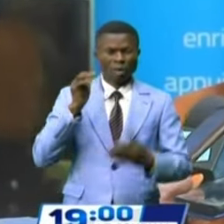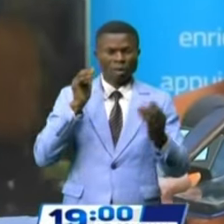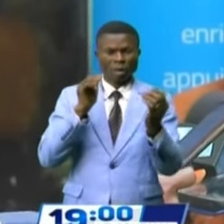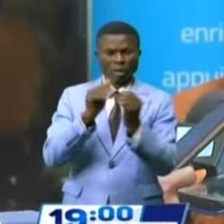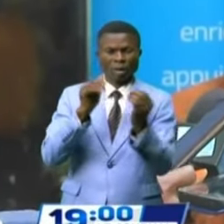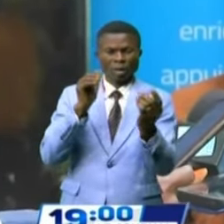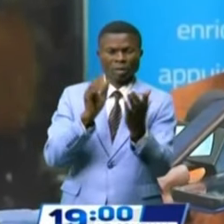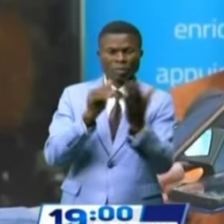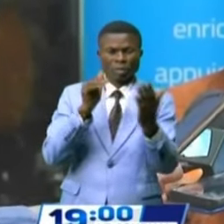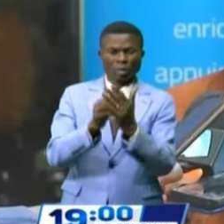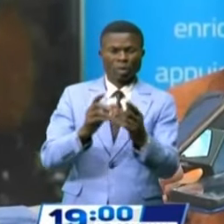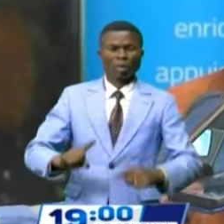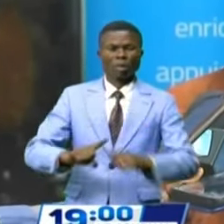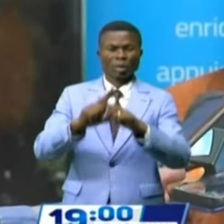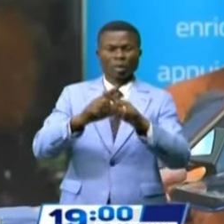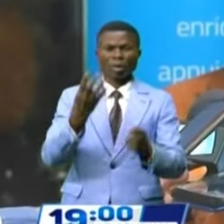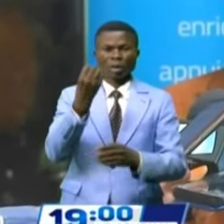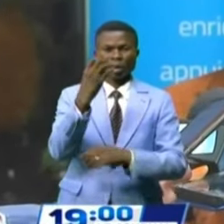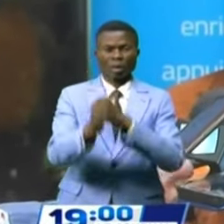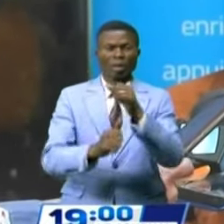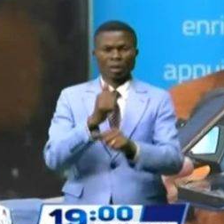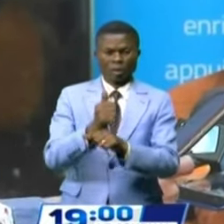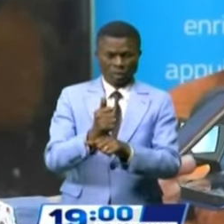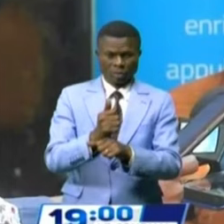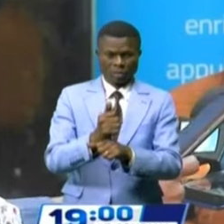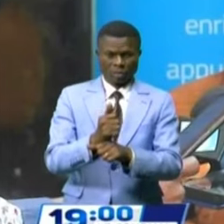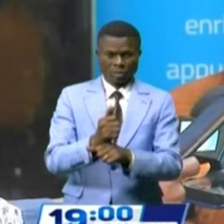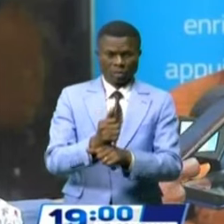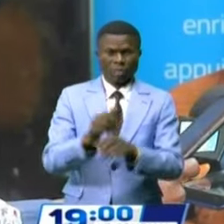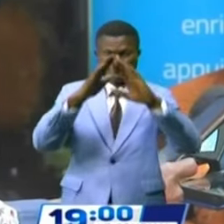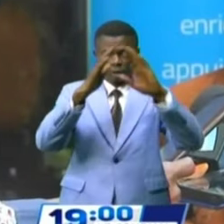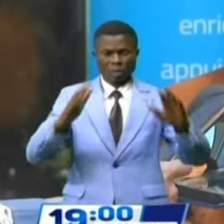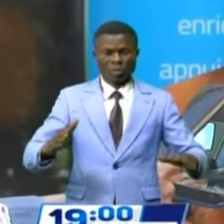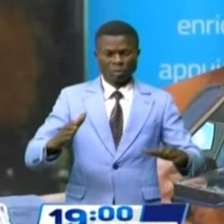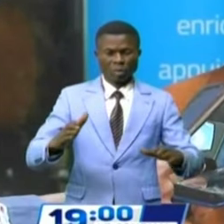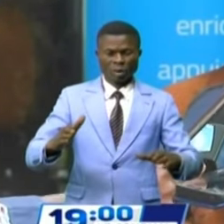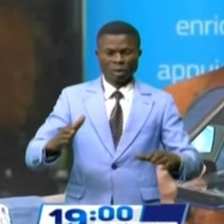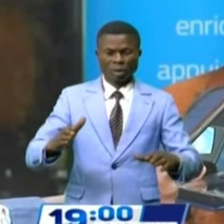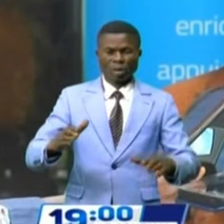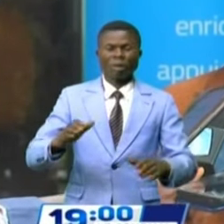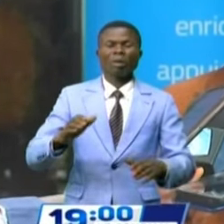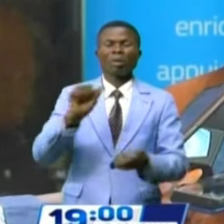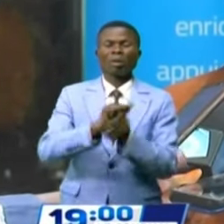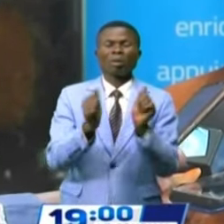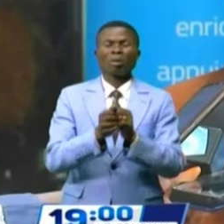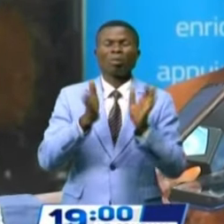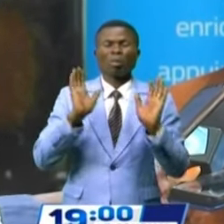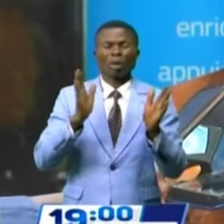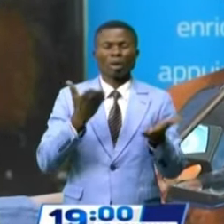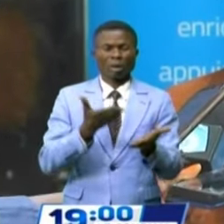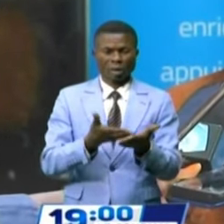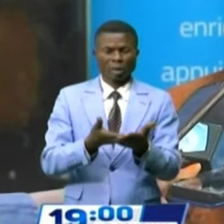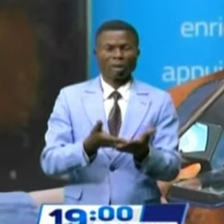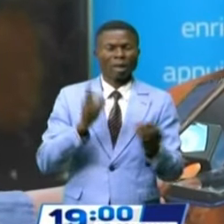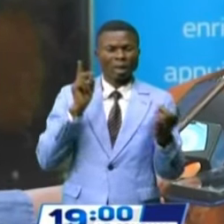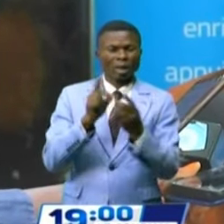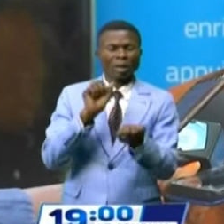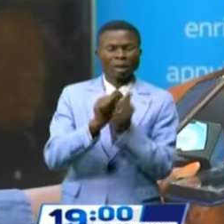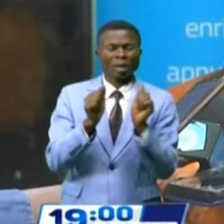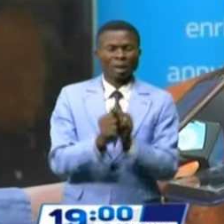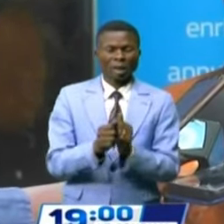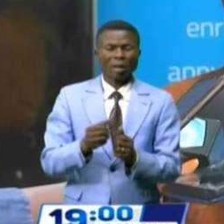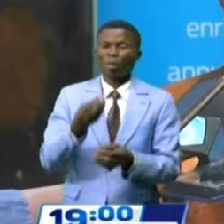à des conflits de plus de 40 ans et dont le ménage sont exposés à des situations précaires et des situations de